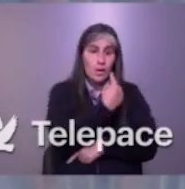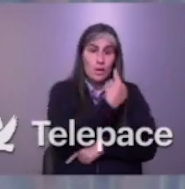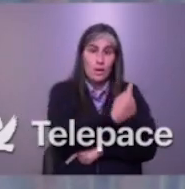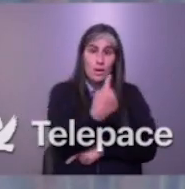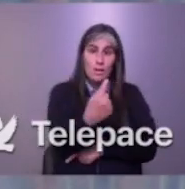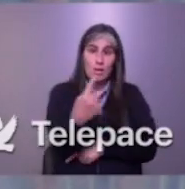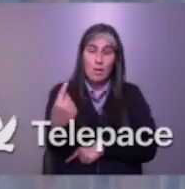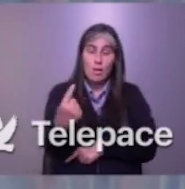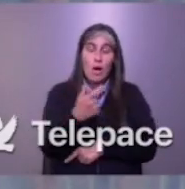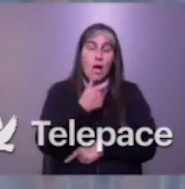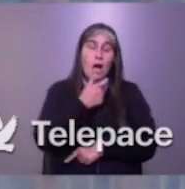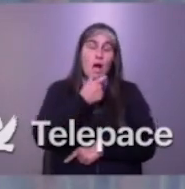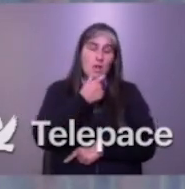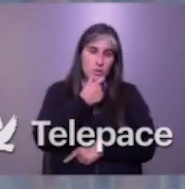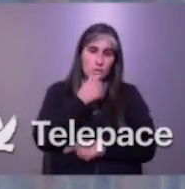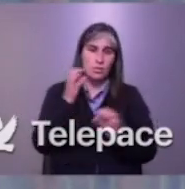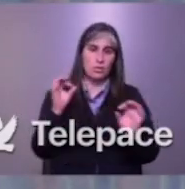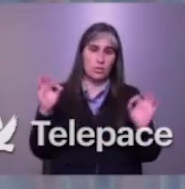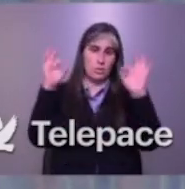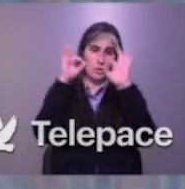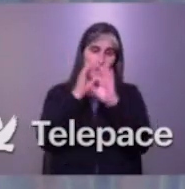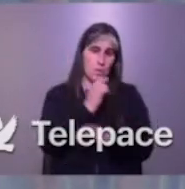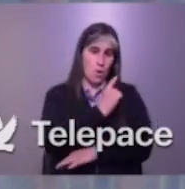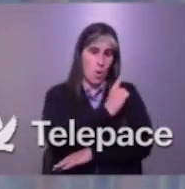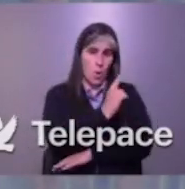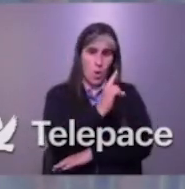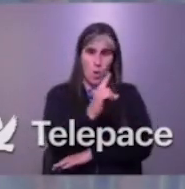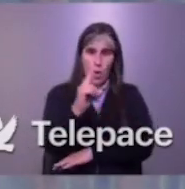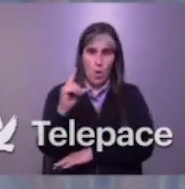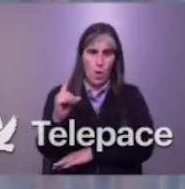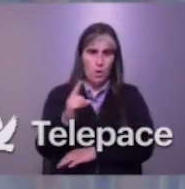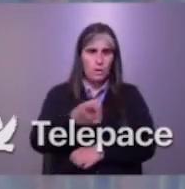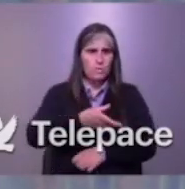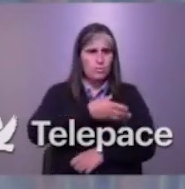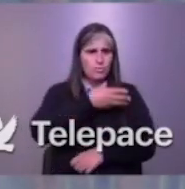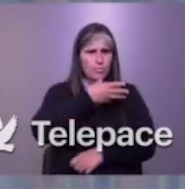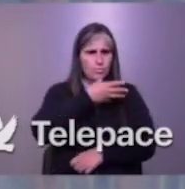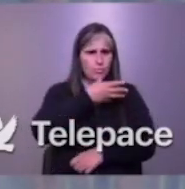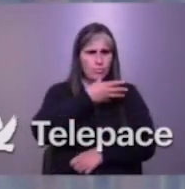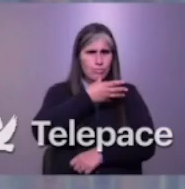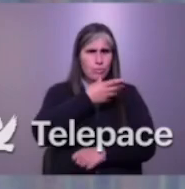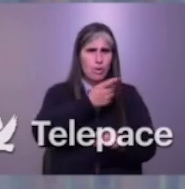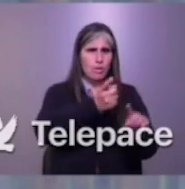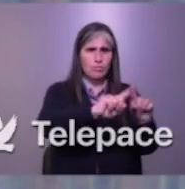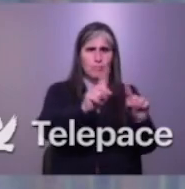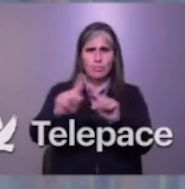come lo Spirito dava loro il potere di esprimersi.